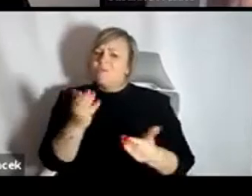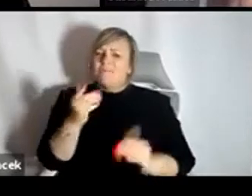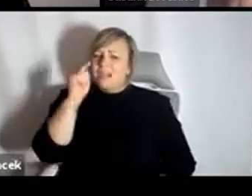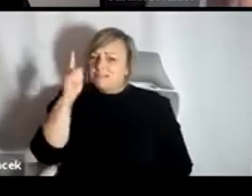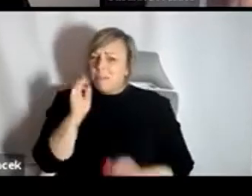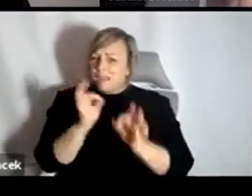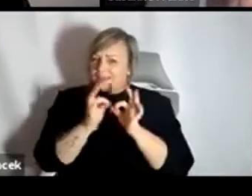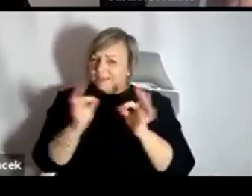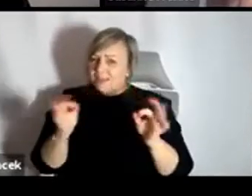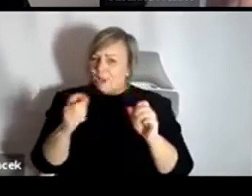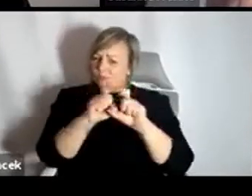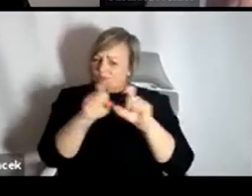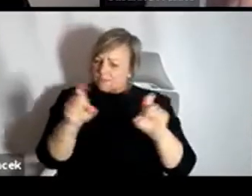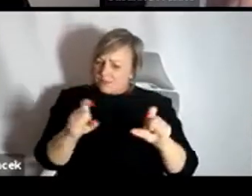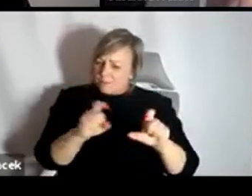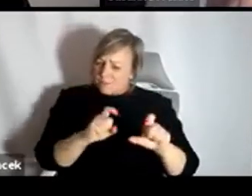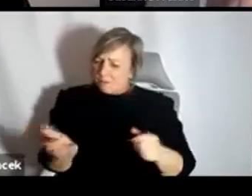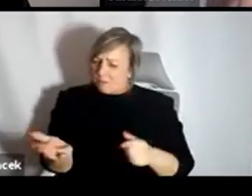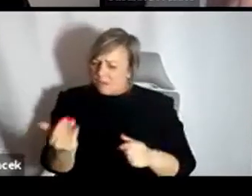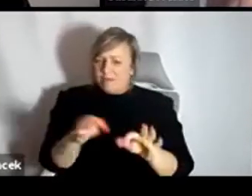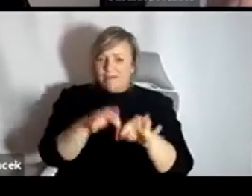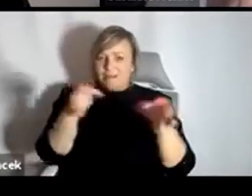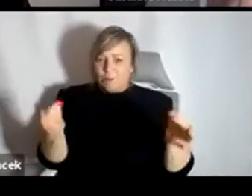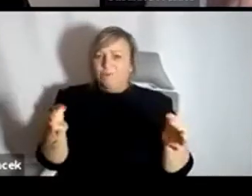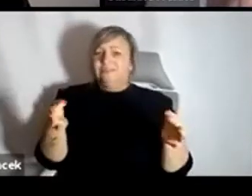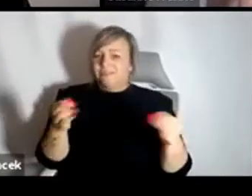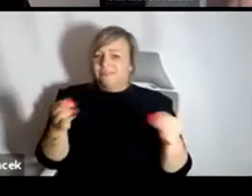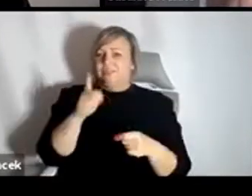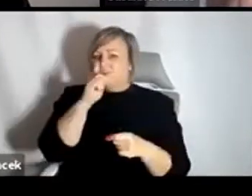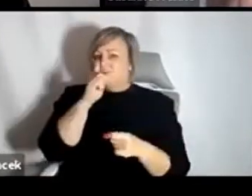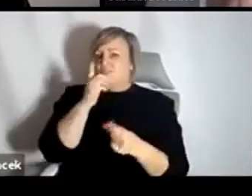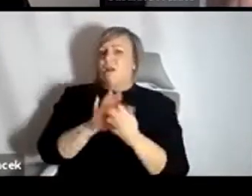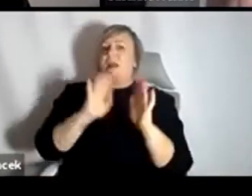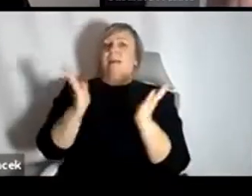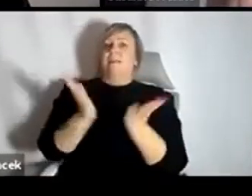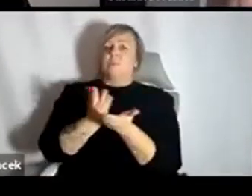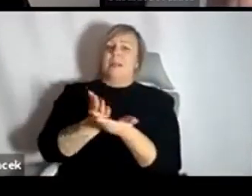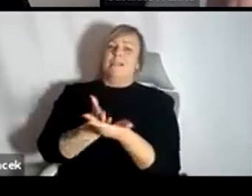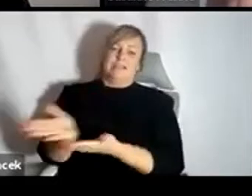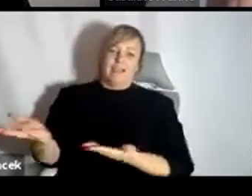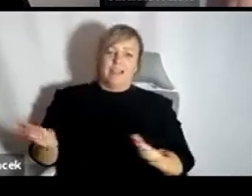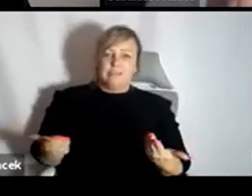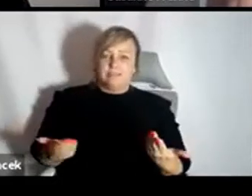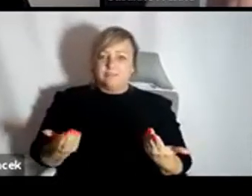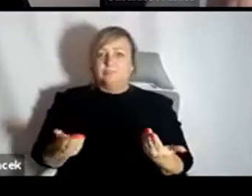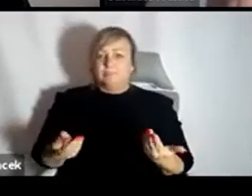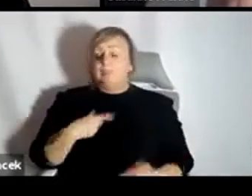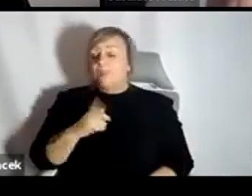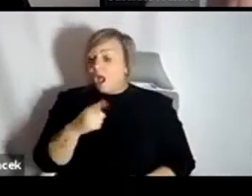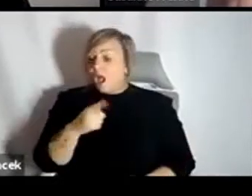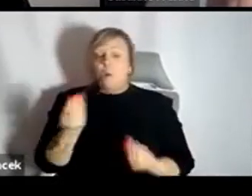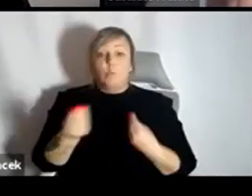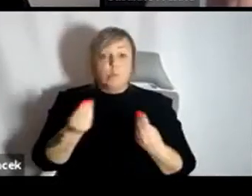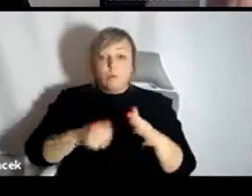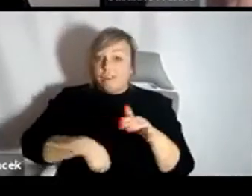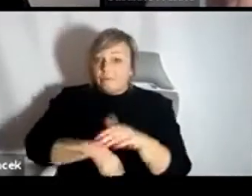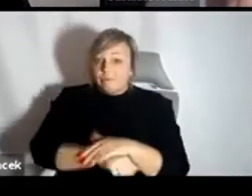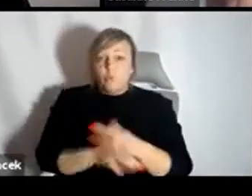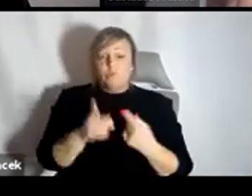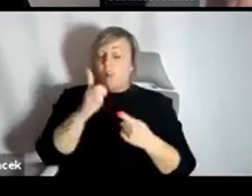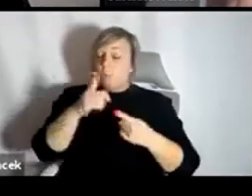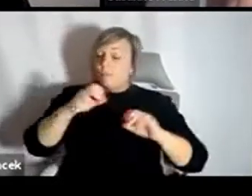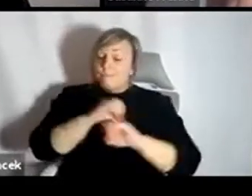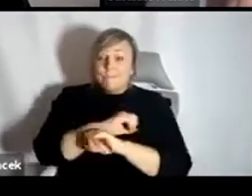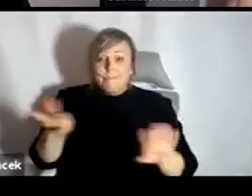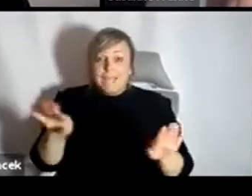zu besetzen und eben. Leider ist es im Profifußball so, und das ist nicht nur im Fußball so, das ist auch bei vielen Medien